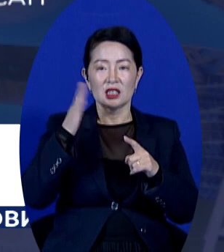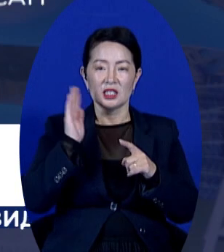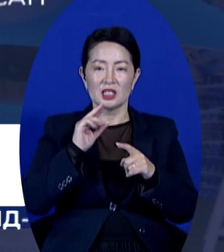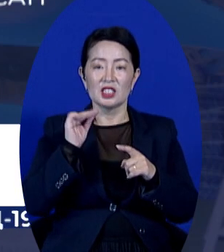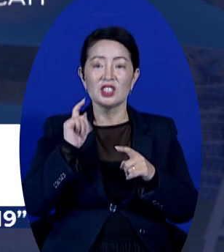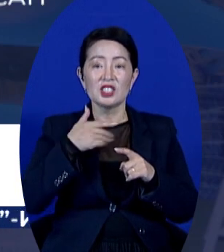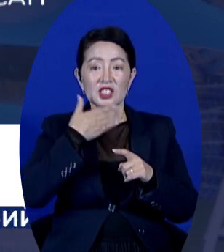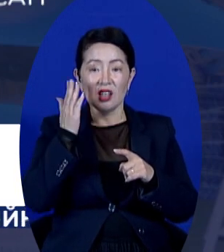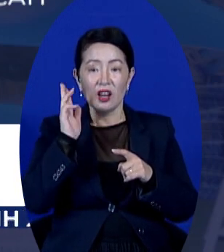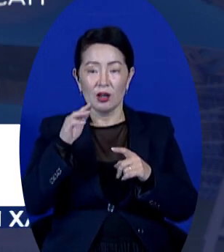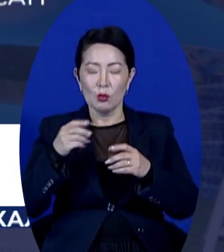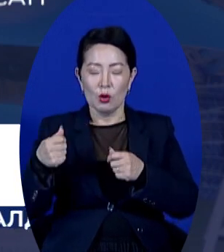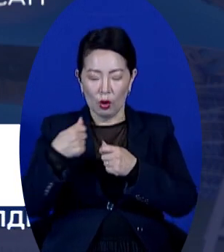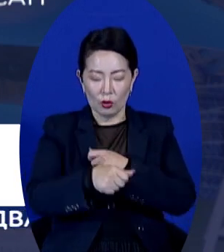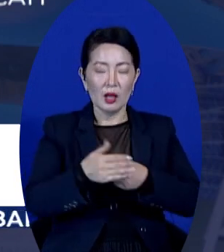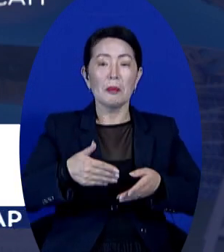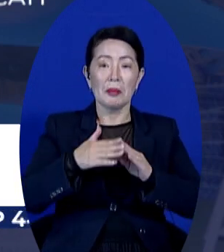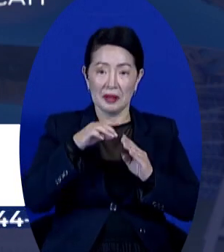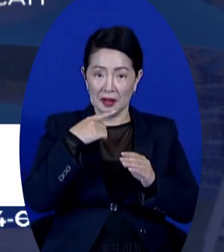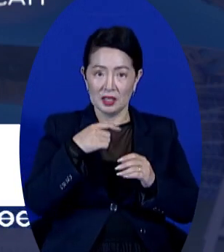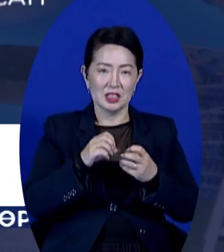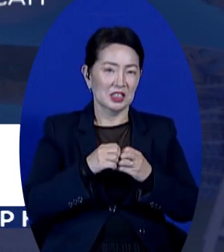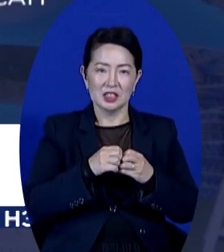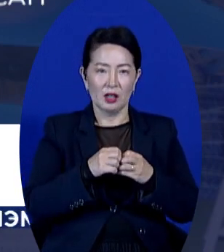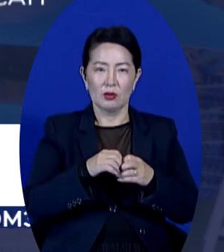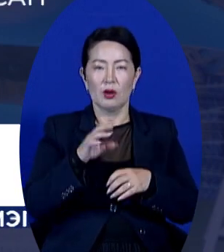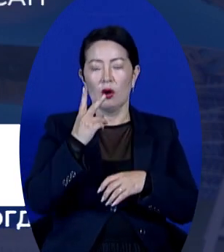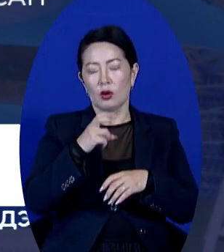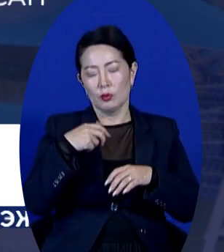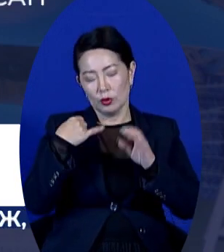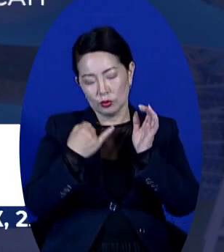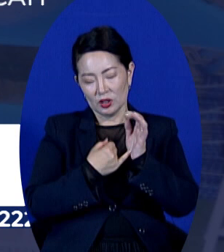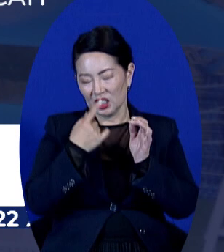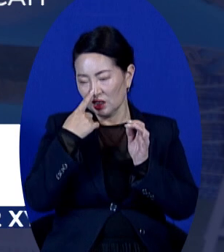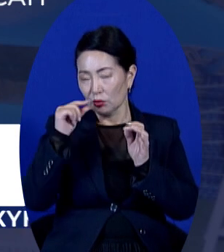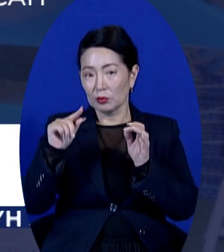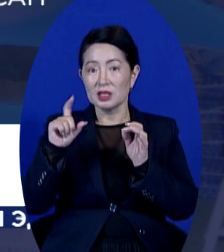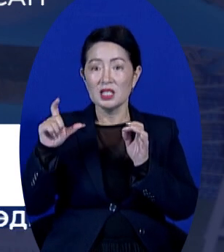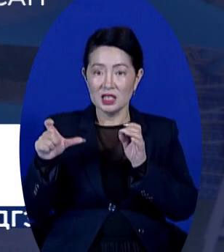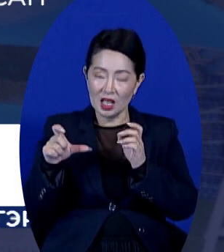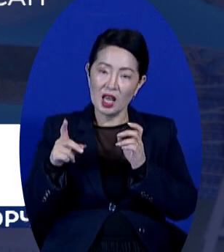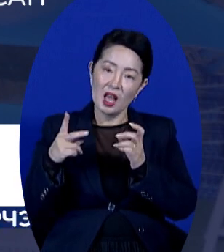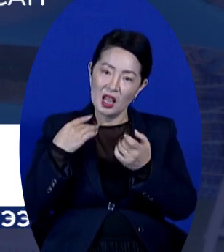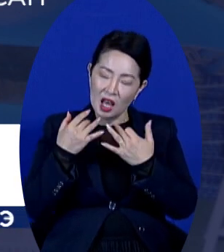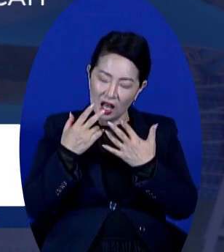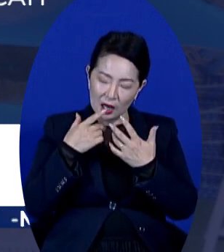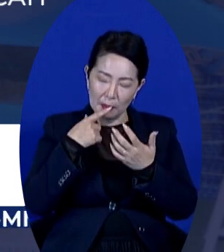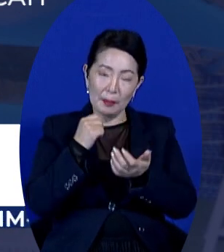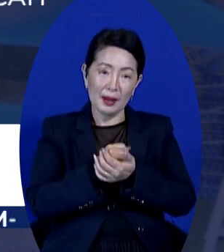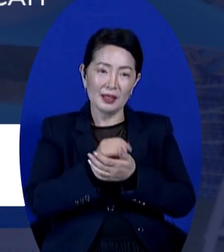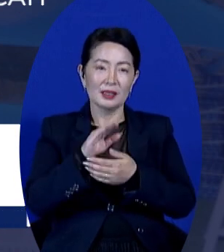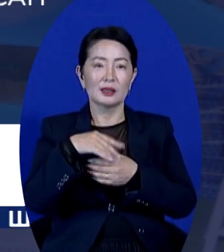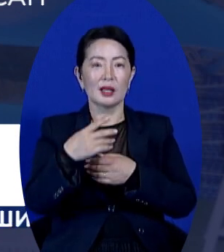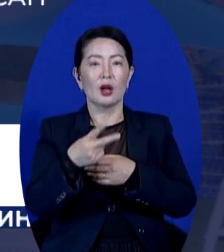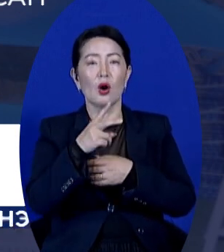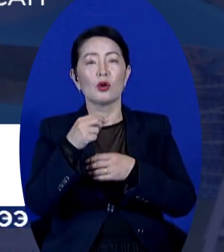тавьсан ч гэсэн хэрэгжээгүй. Харин 2006 онд бол Бүгд Найрамдах Хятад Ард Улсын хөнгөлөлттэй зээлийн ерөнхий хэлтсээр батлагдсан. Улмаар